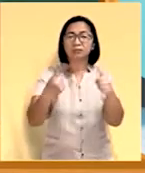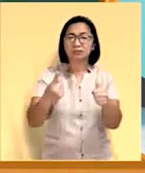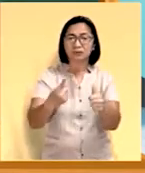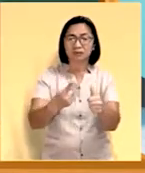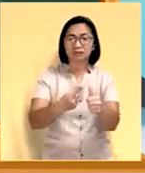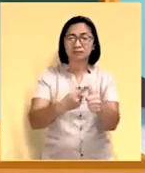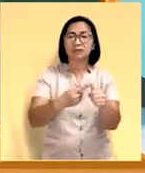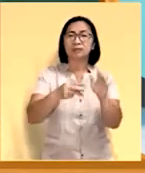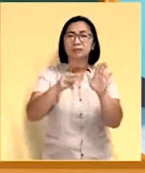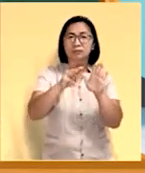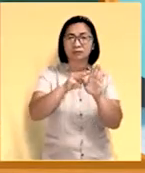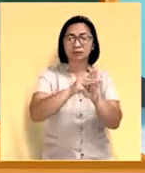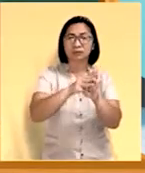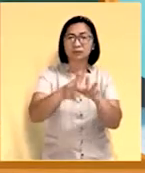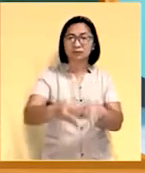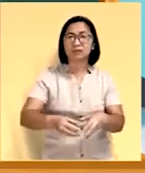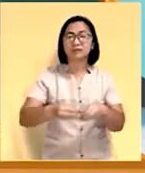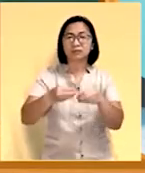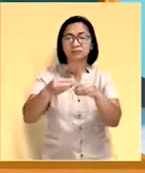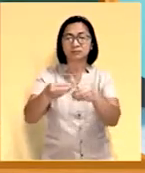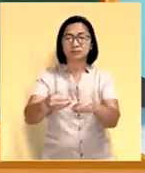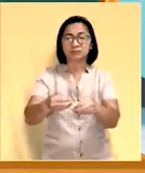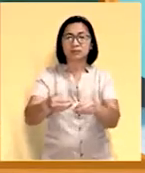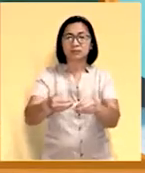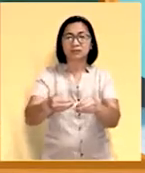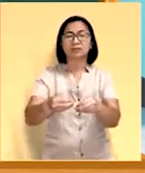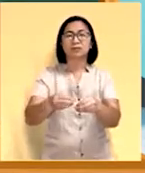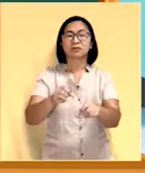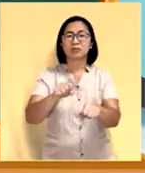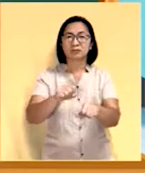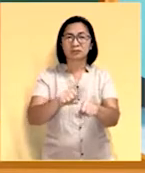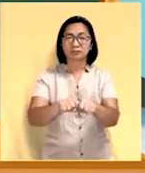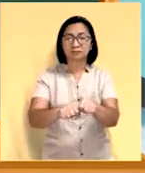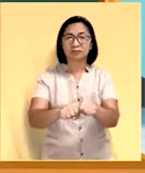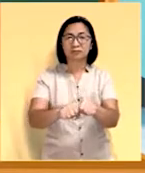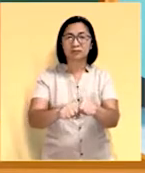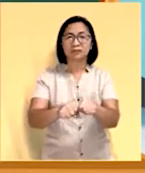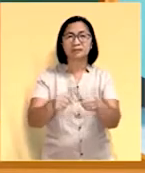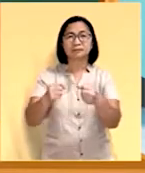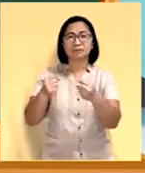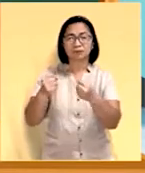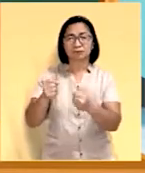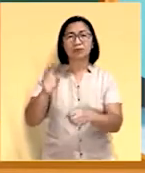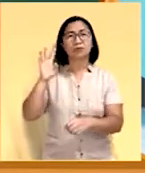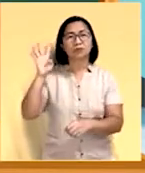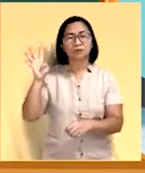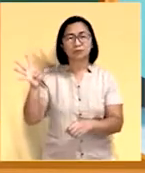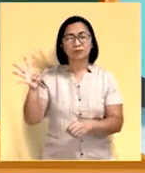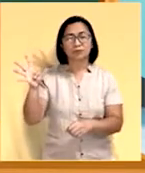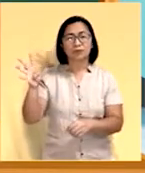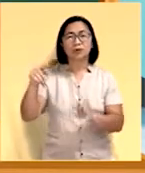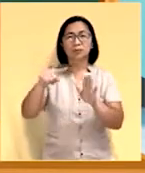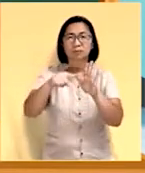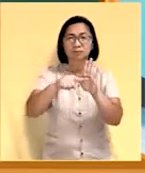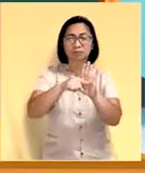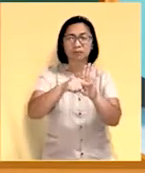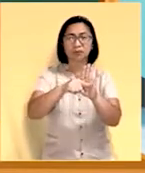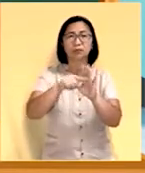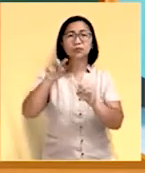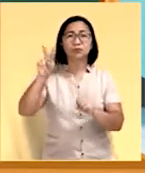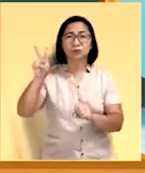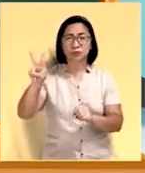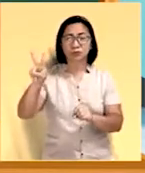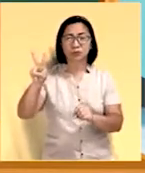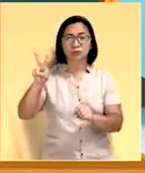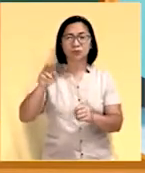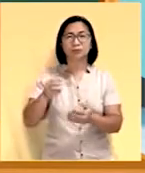sa unang minuend na binigay. Kaya, ito ay magiging 4 minus